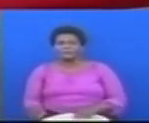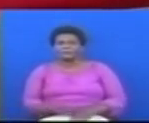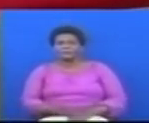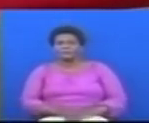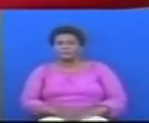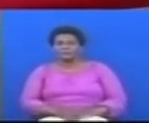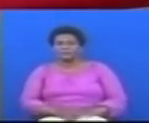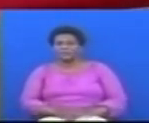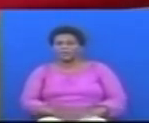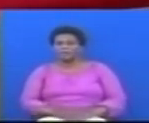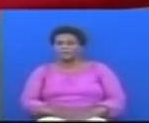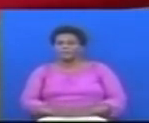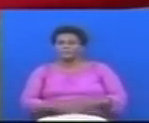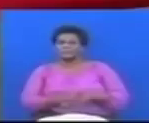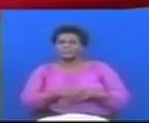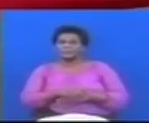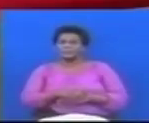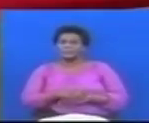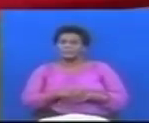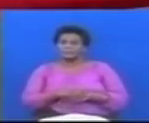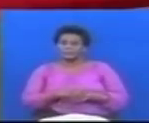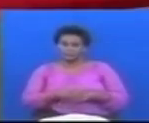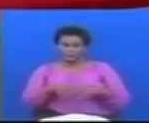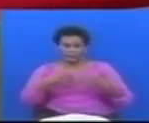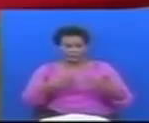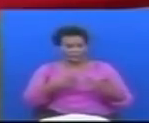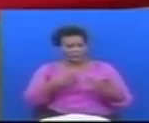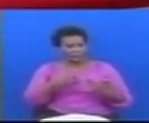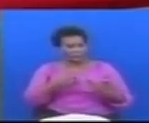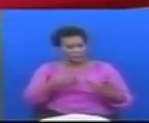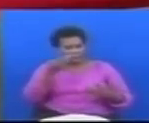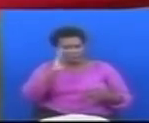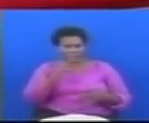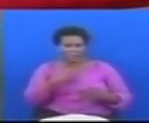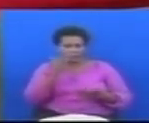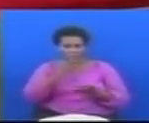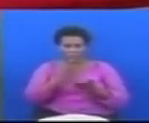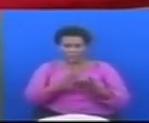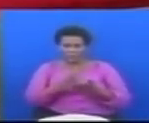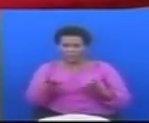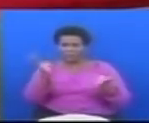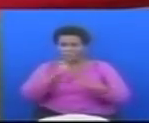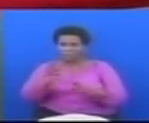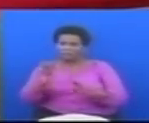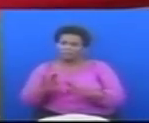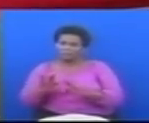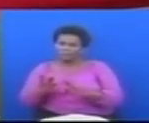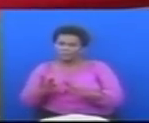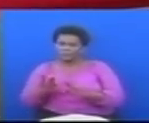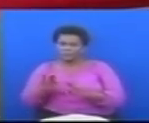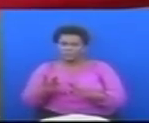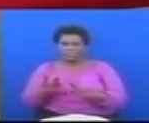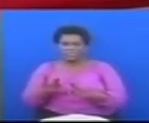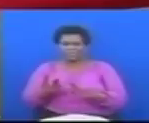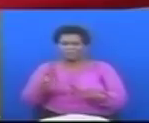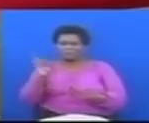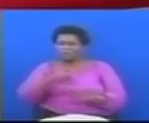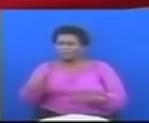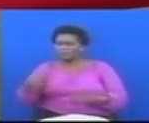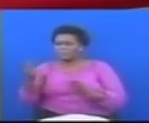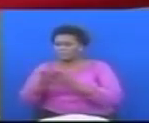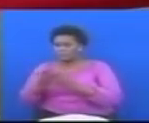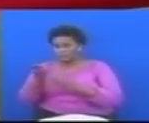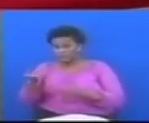kujamiana kwenye kanuni za adhabu ili kukomesha vitendo vya ubakaji kwa watoto ambapo yeyote akipatikana na